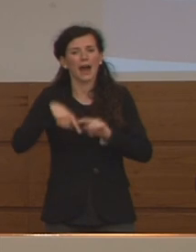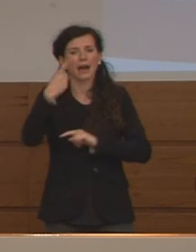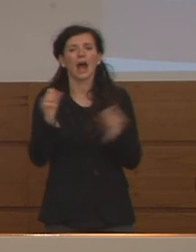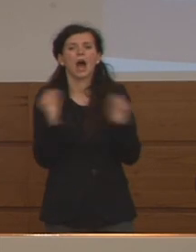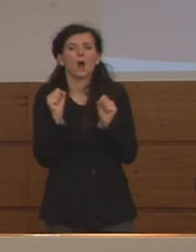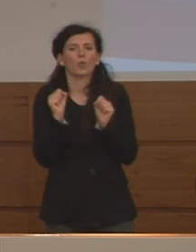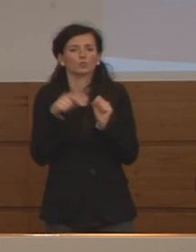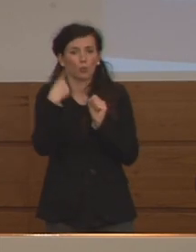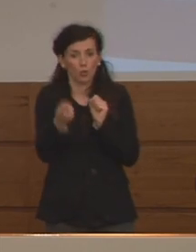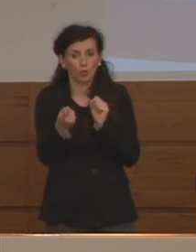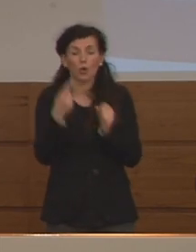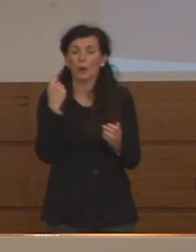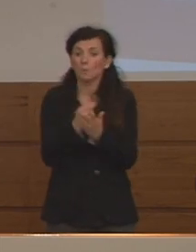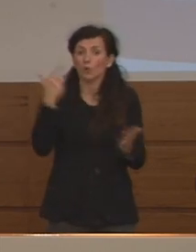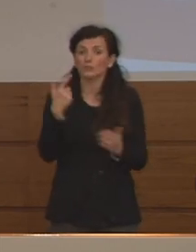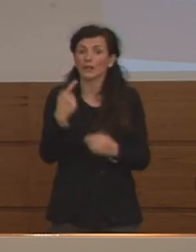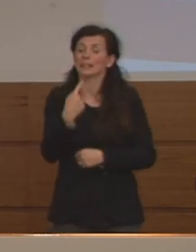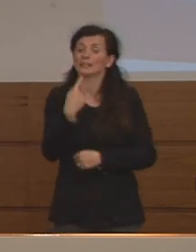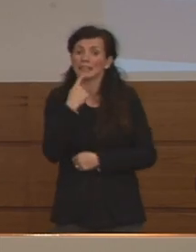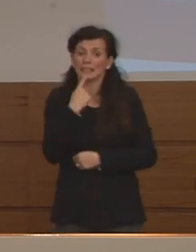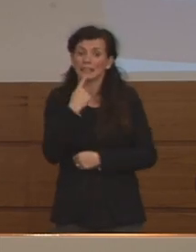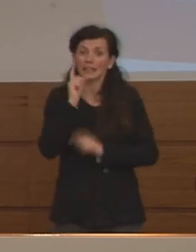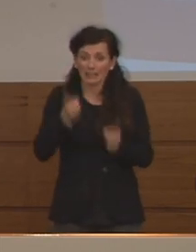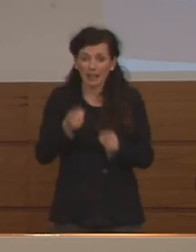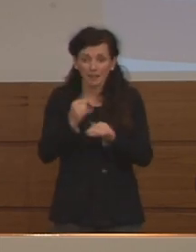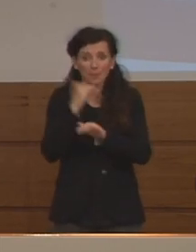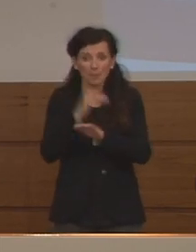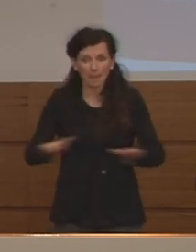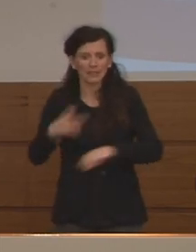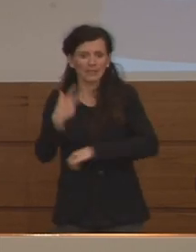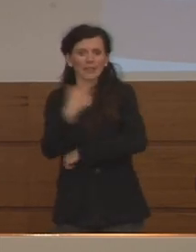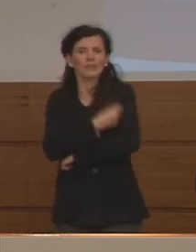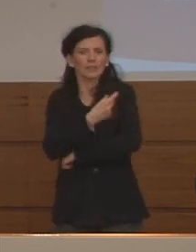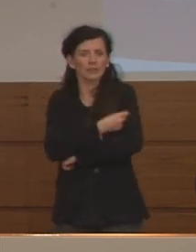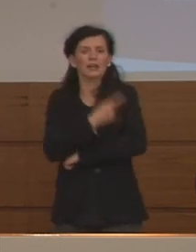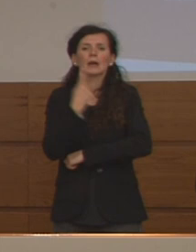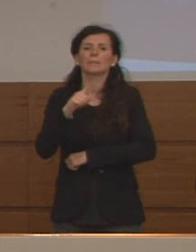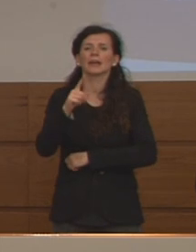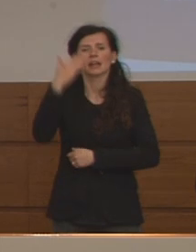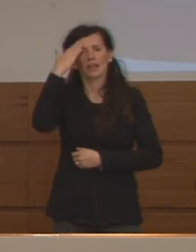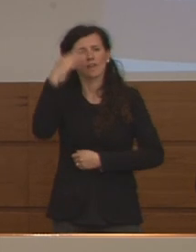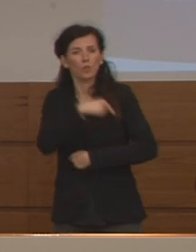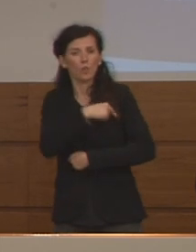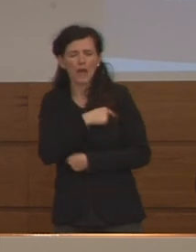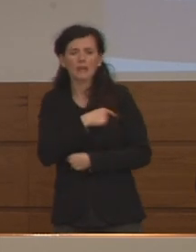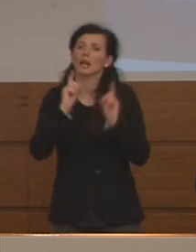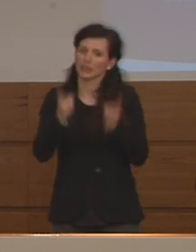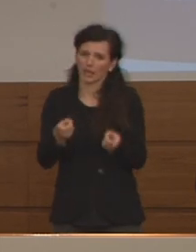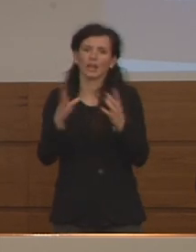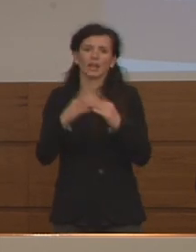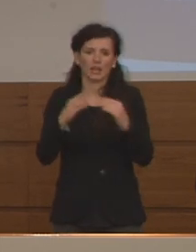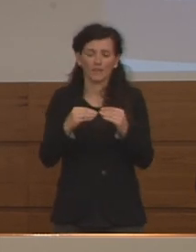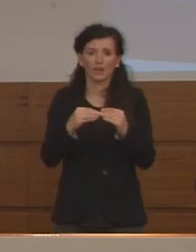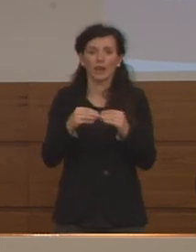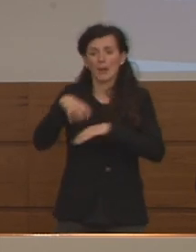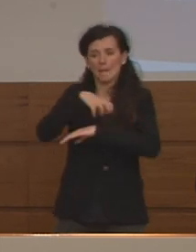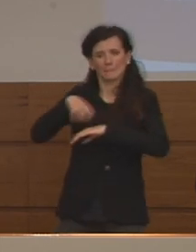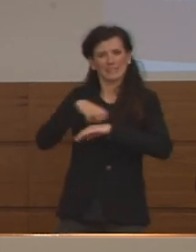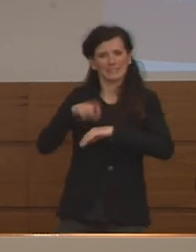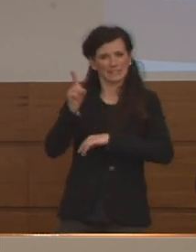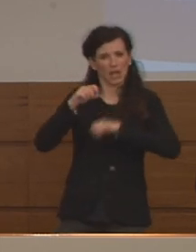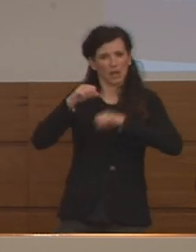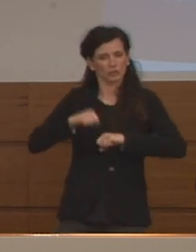che tutti coloro che si devono vaccinare per l'influenza lo facciano il ministero sta preparando come sempre la apposita